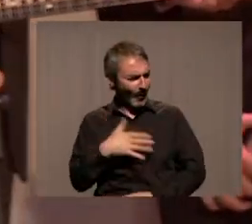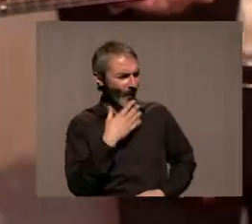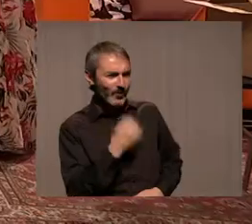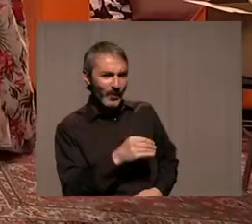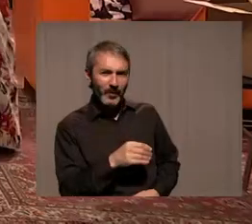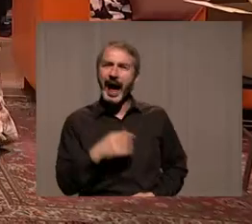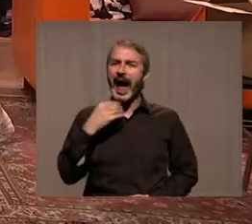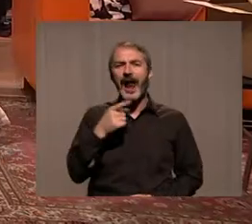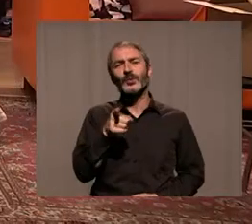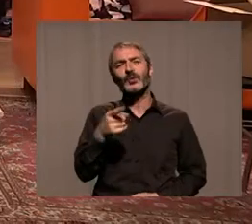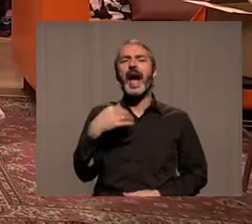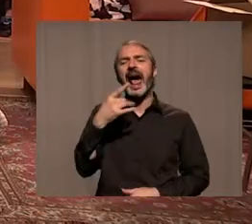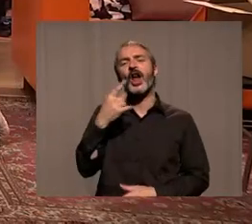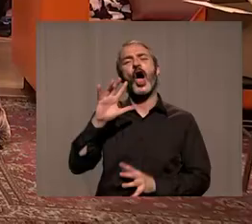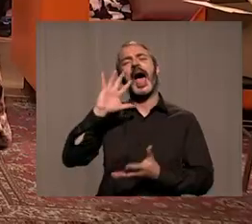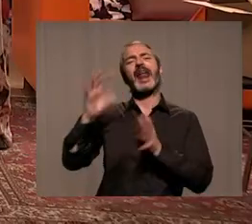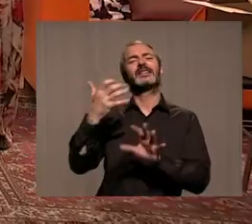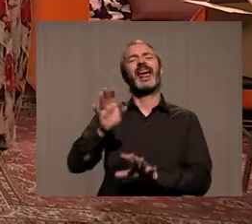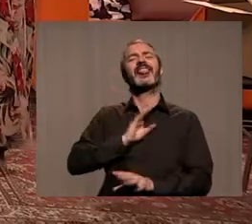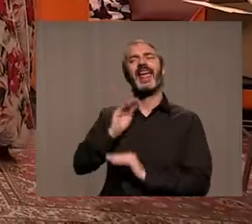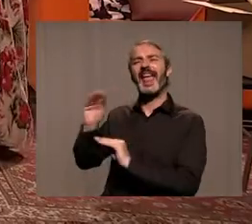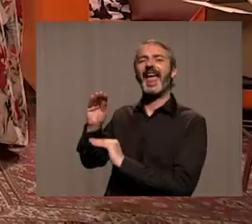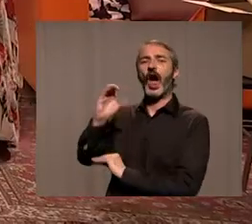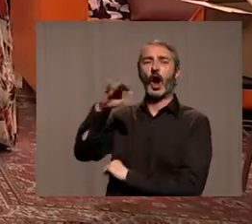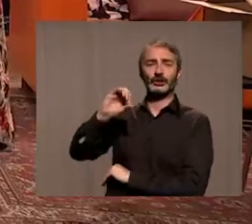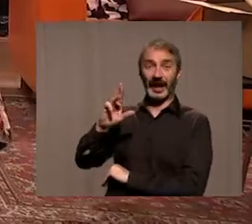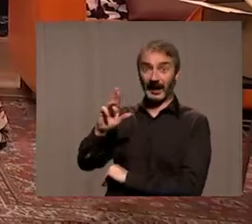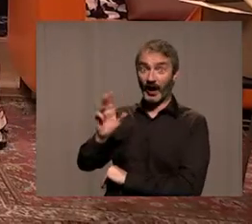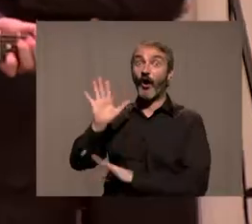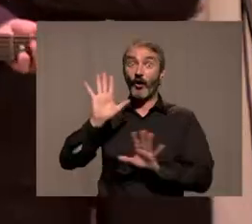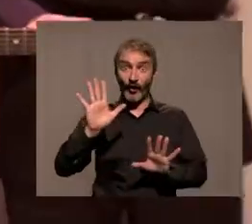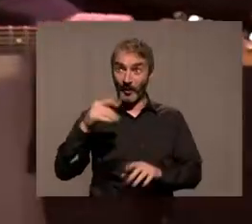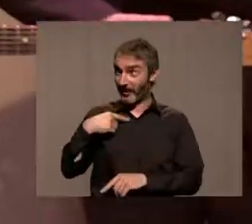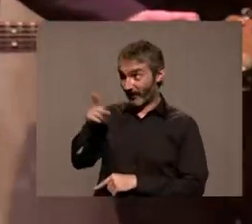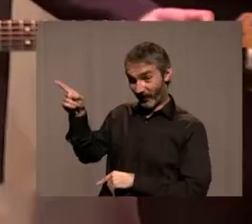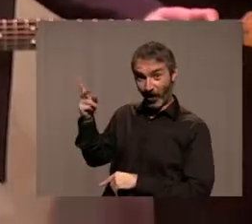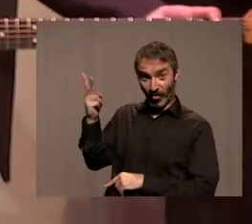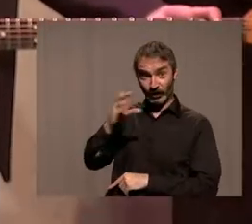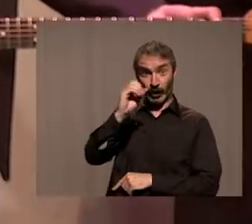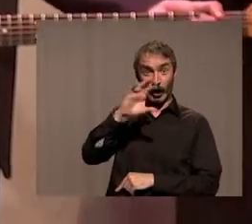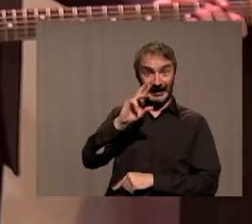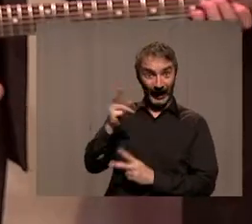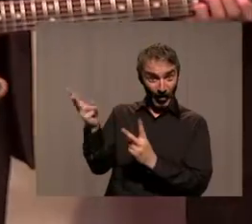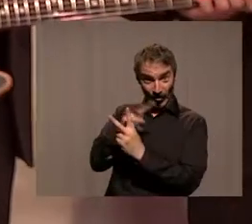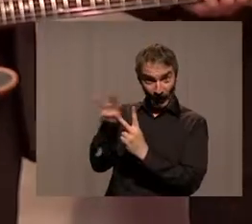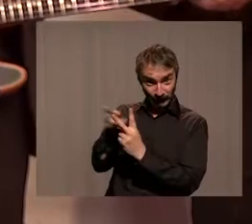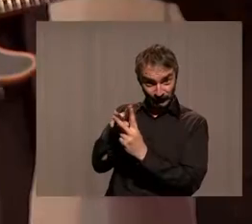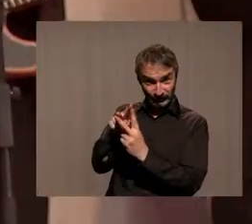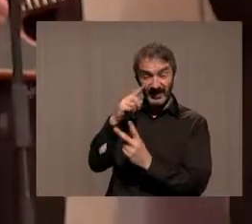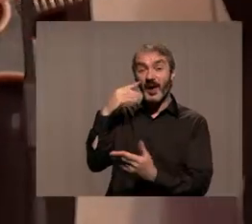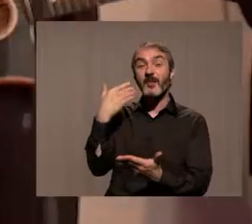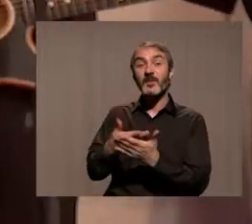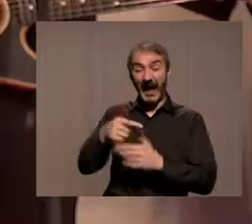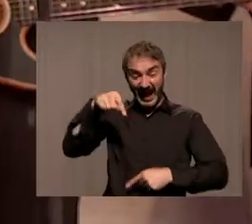alguna anècdota de l'Òscar Alumna? No, cosa no, no però ell i l'Òscar Andreu són la prova que